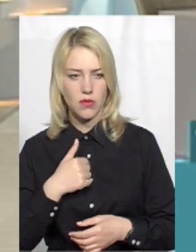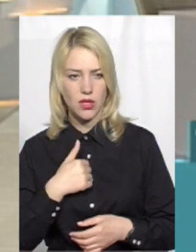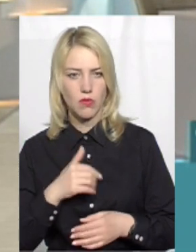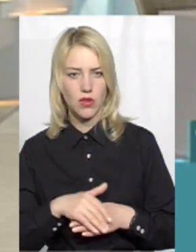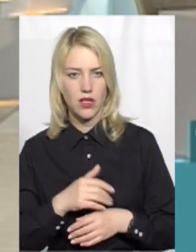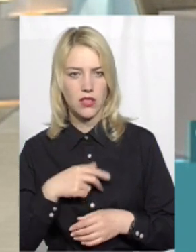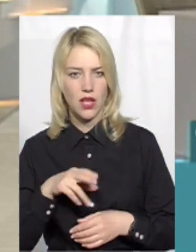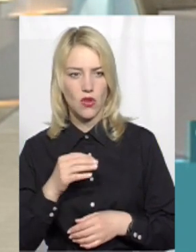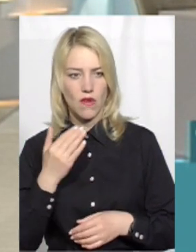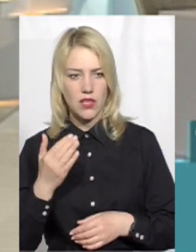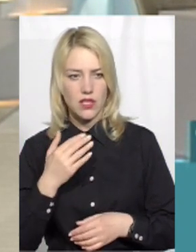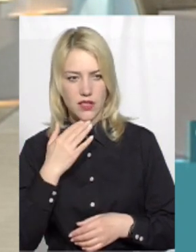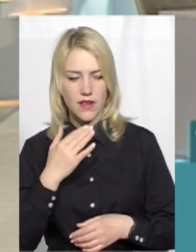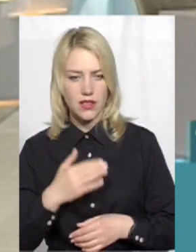вас